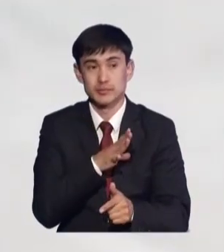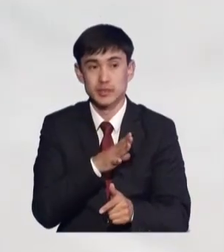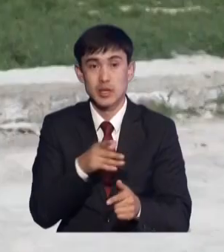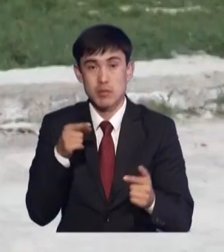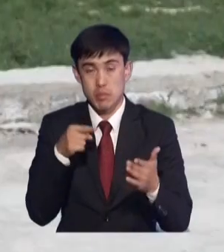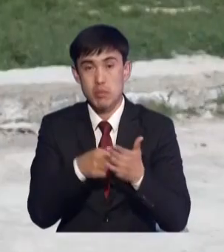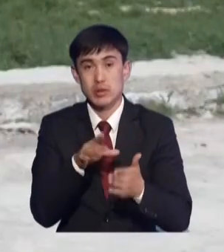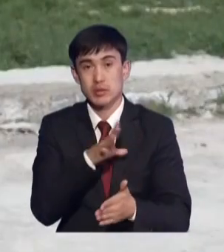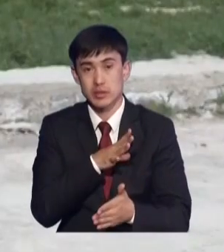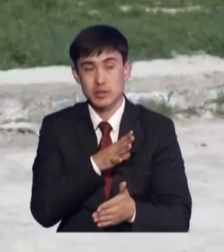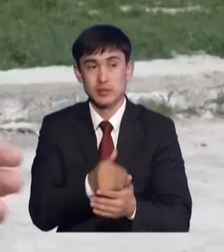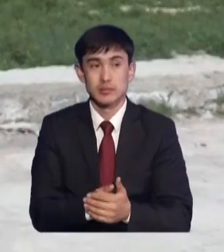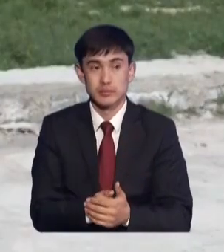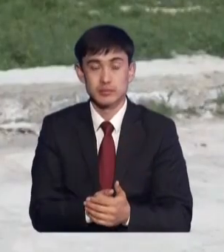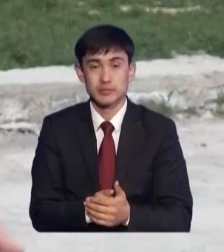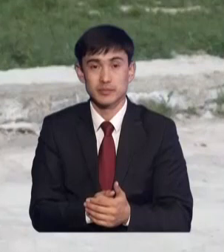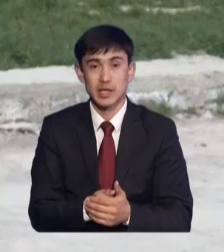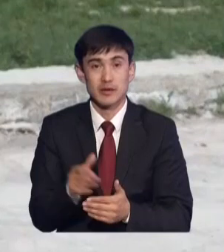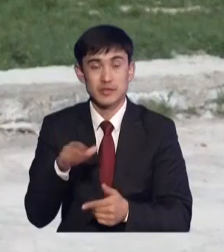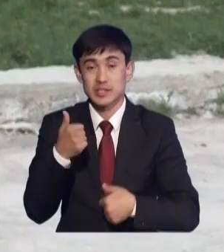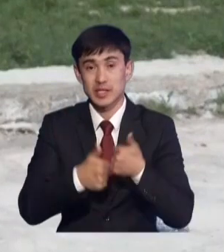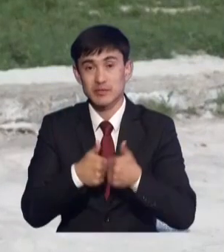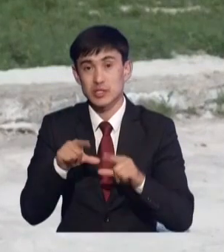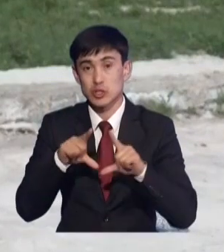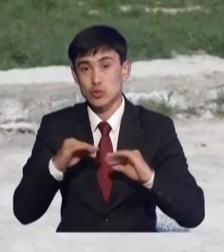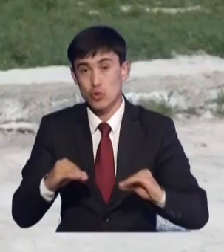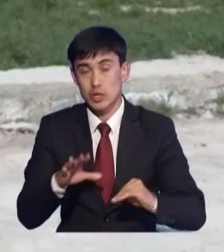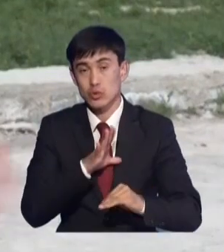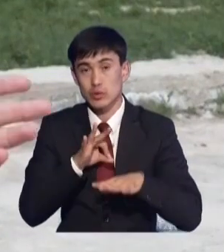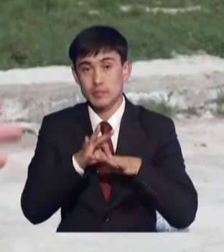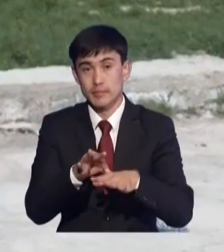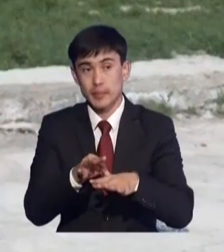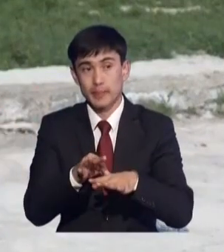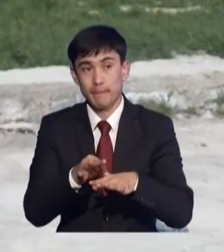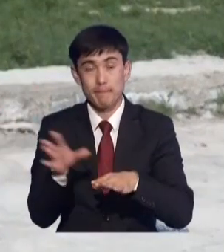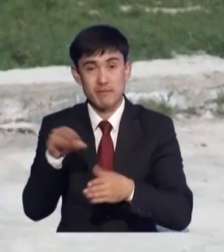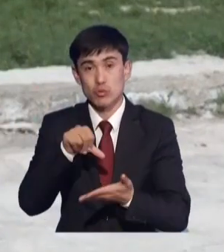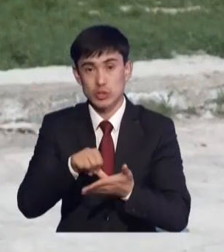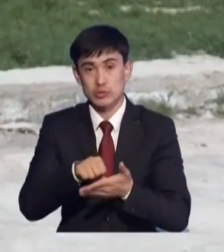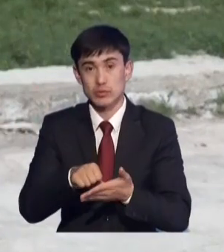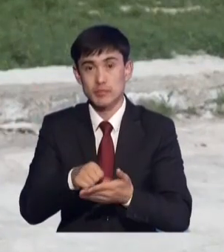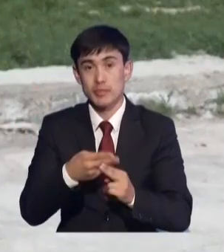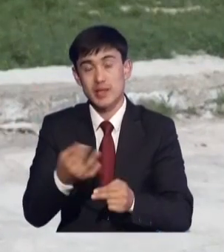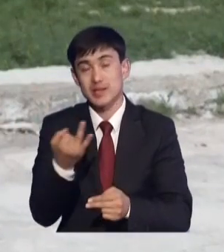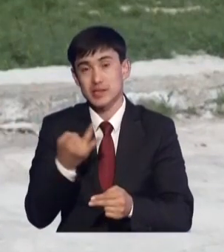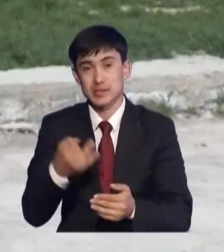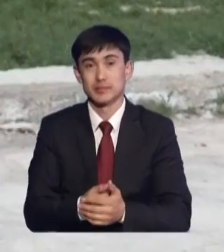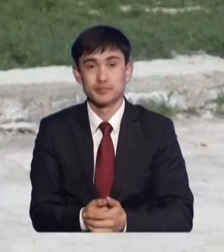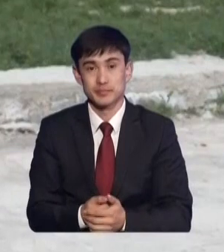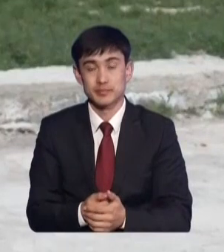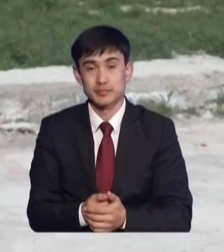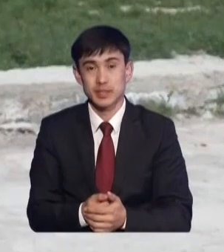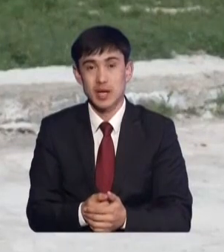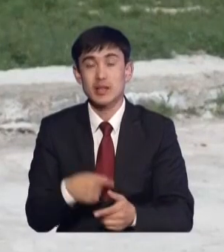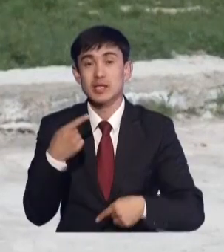попал. Даже вот эти все соревнования со школы, которые идут, я во всех участвую, потому что мне это интересно. А вот